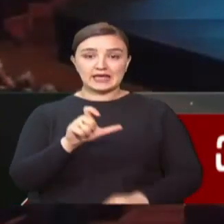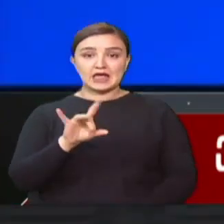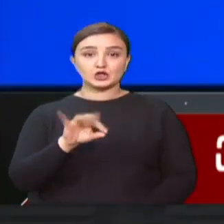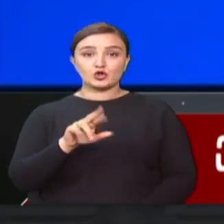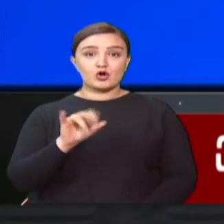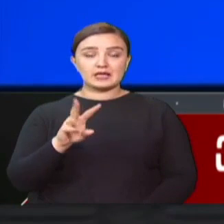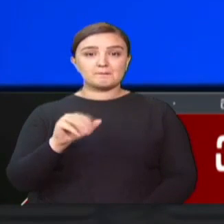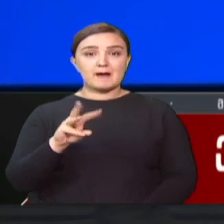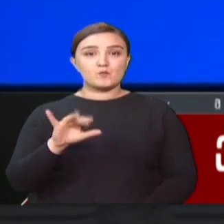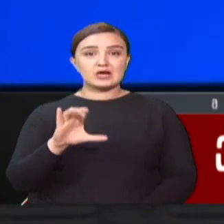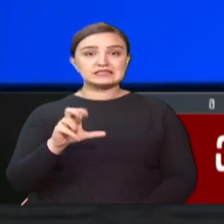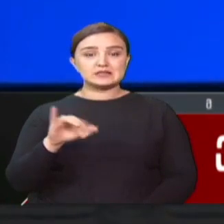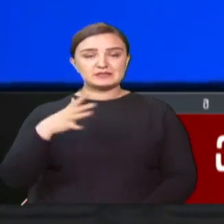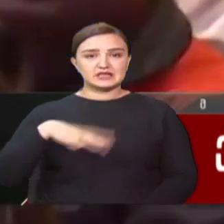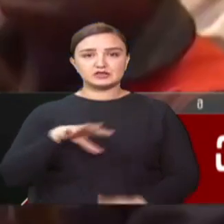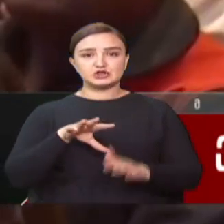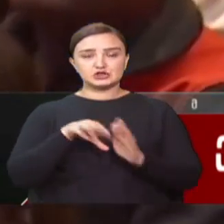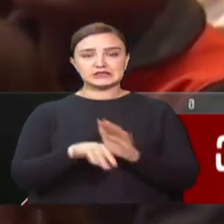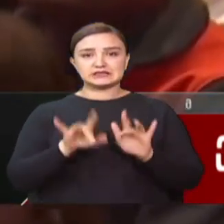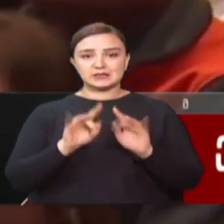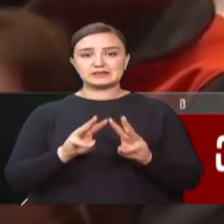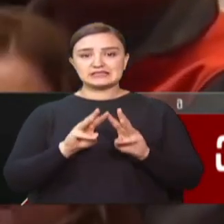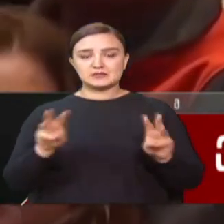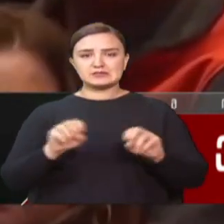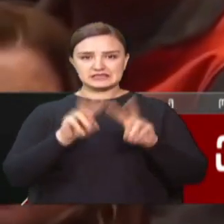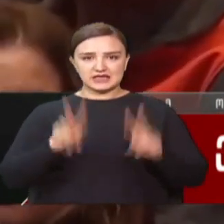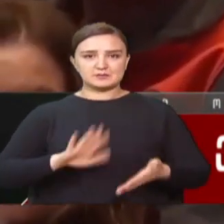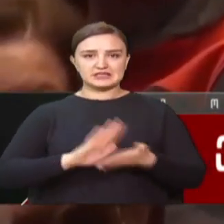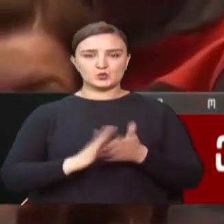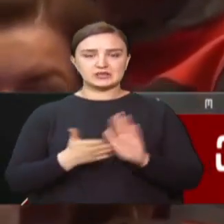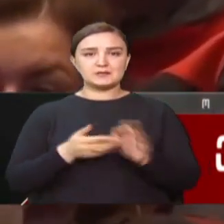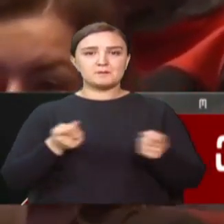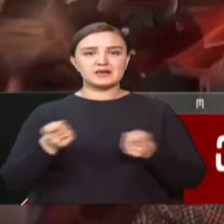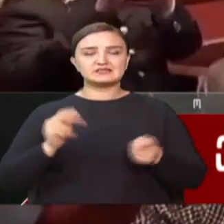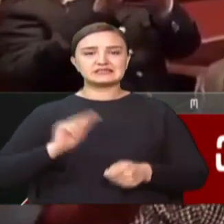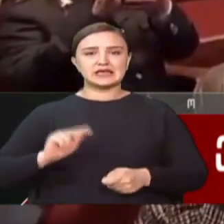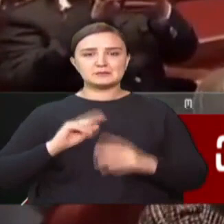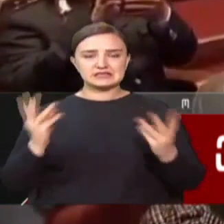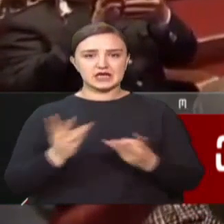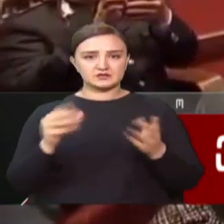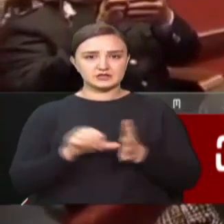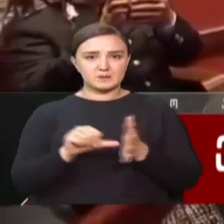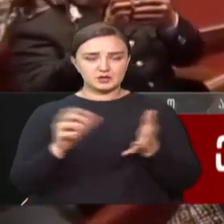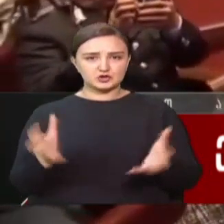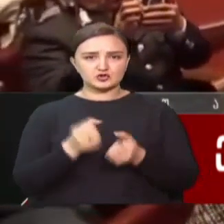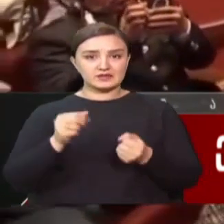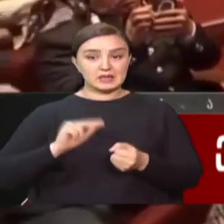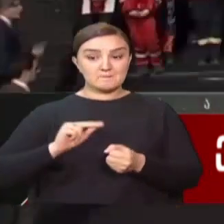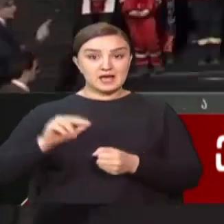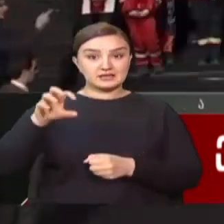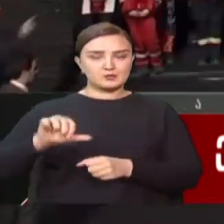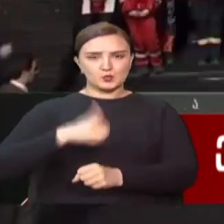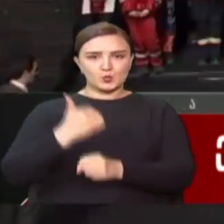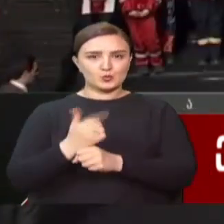ma mamuka sepiașuls. Sa cartulul cinaga sa kvede samenis rosaga gevo situație bismartui samsahuri sahan zrosa mașolodzalebis departamentis u